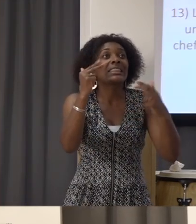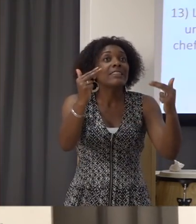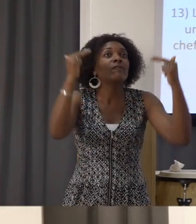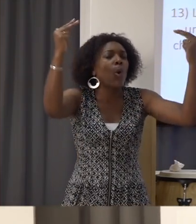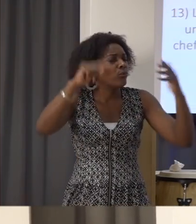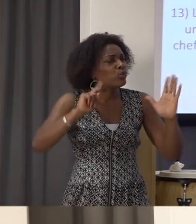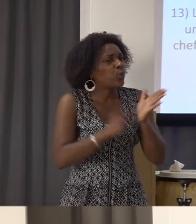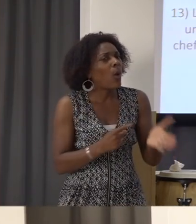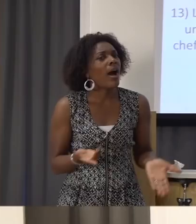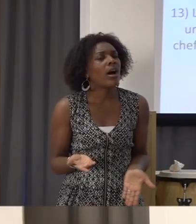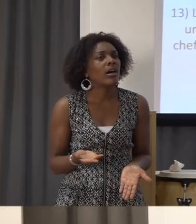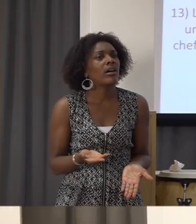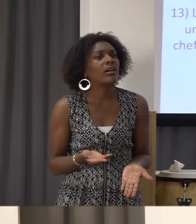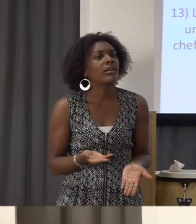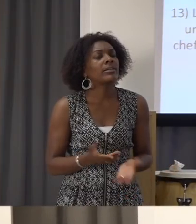Le roi